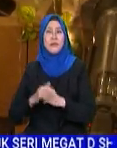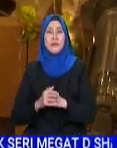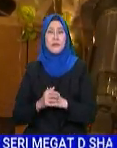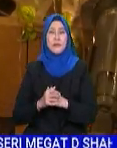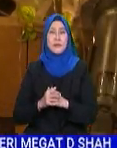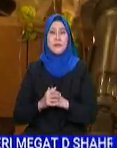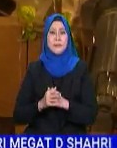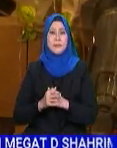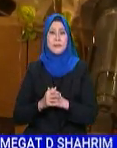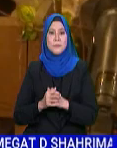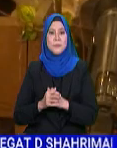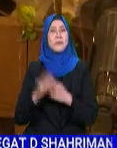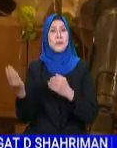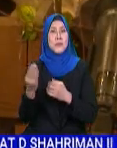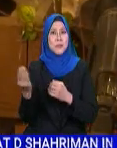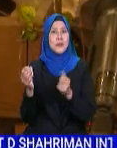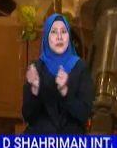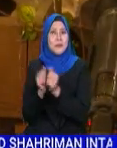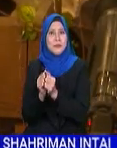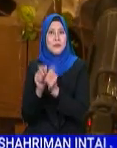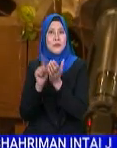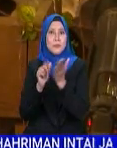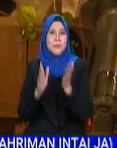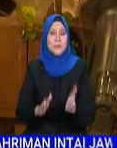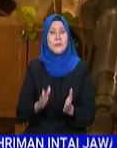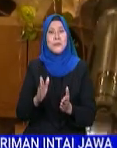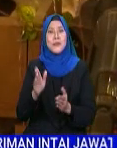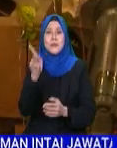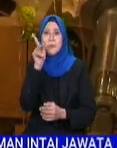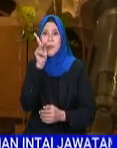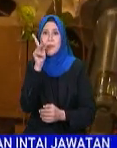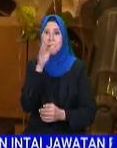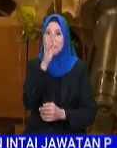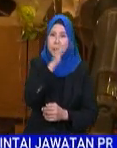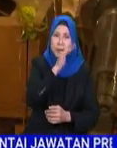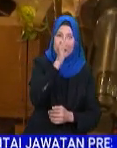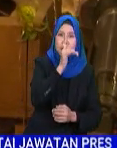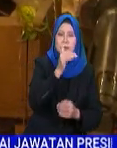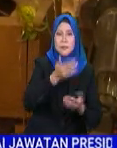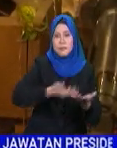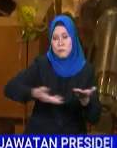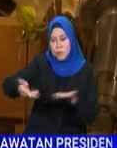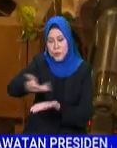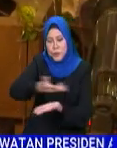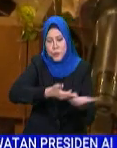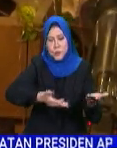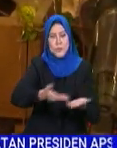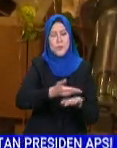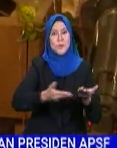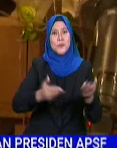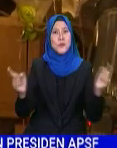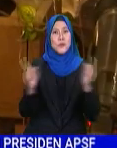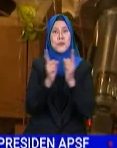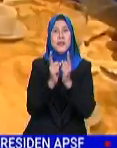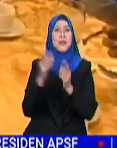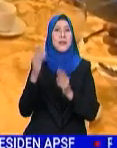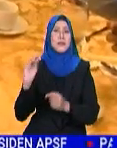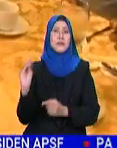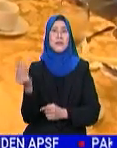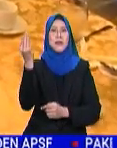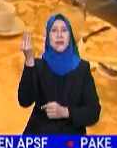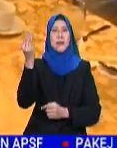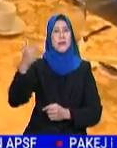Kita sebelum ini menjalankan hubungan dengan media Kedah, dengan media Melaka dan pernah juga kita mengadakan pertemuan media di Jakarta.